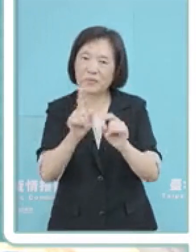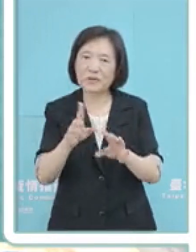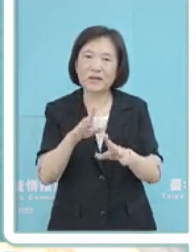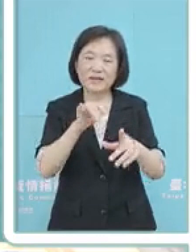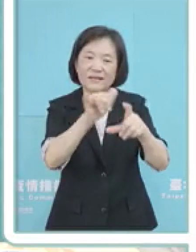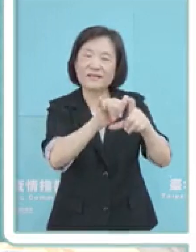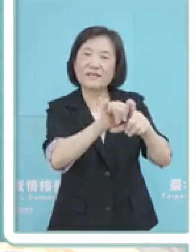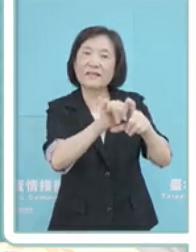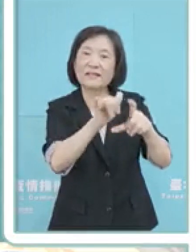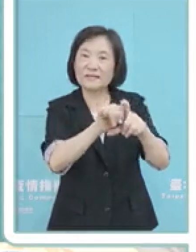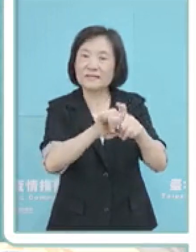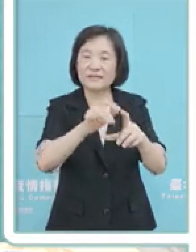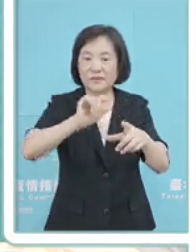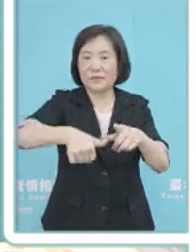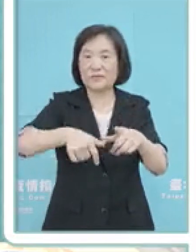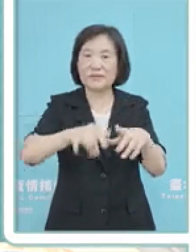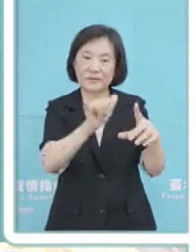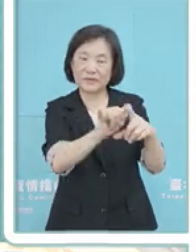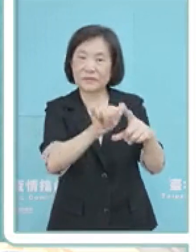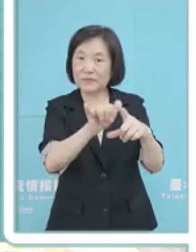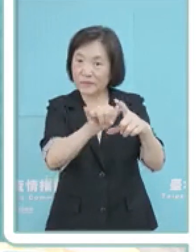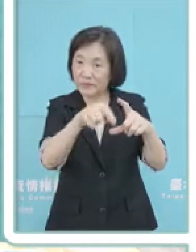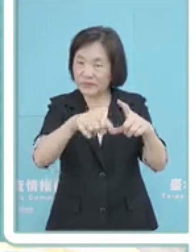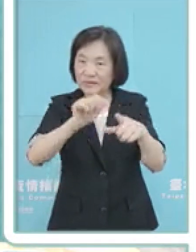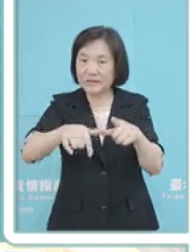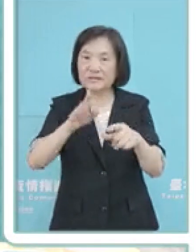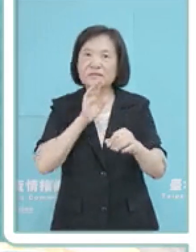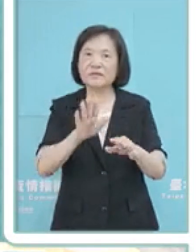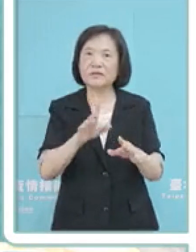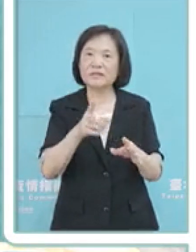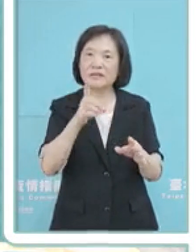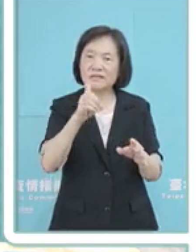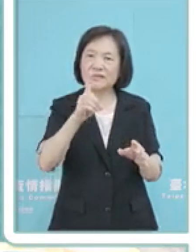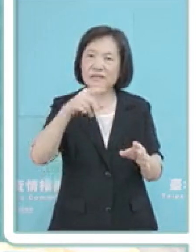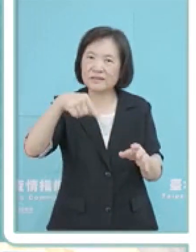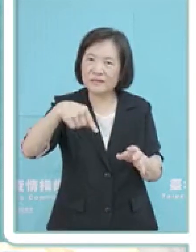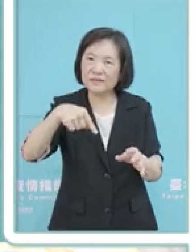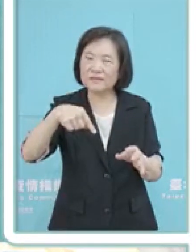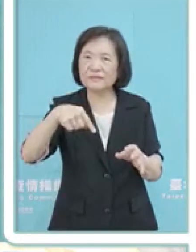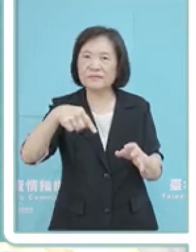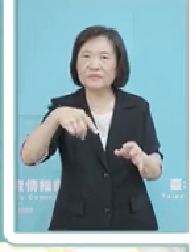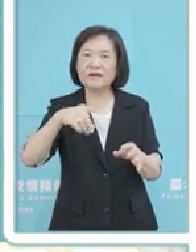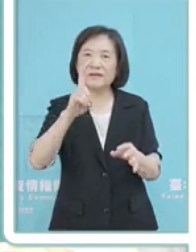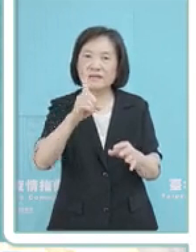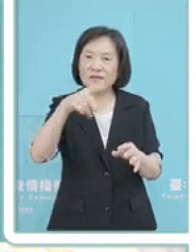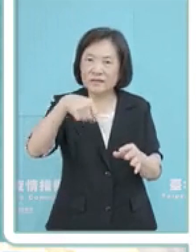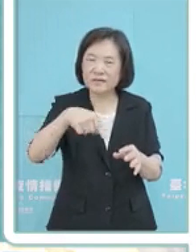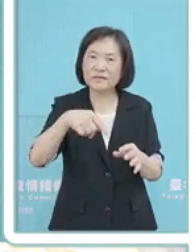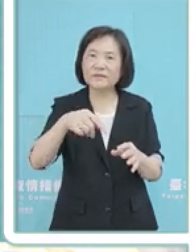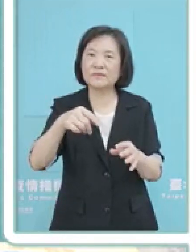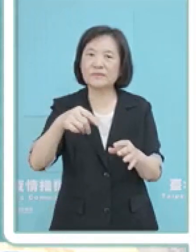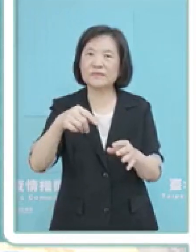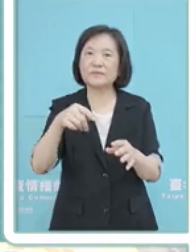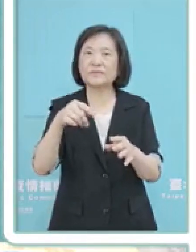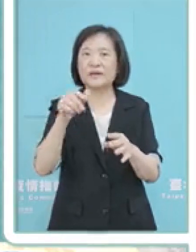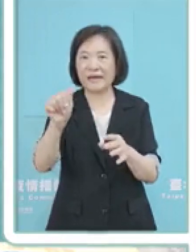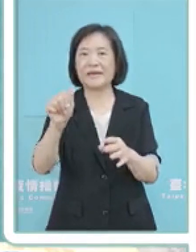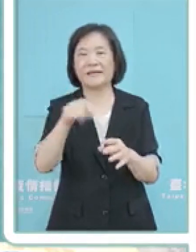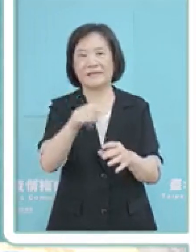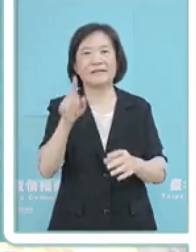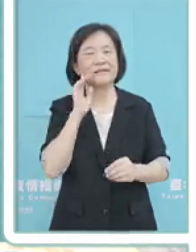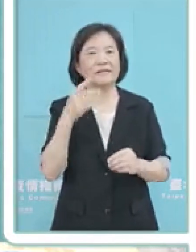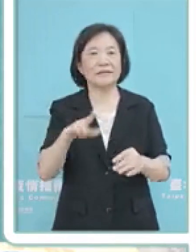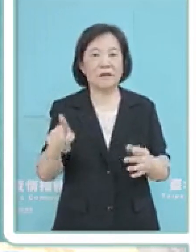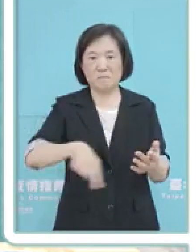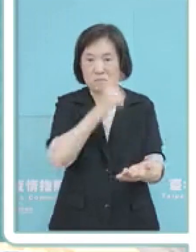司的提倡的，你知道叫 TQM， Total Quality Management， 全面品质管理。他的意思是